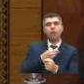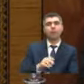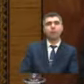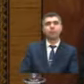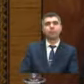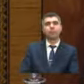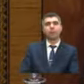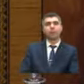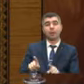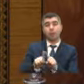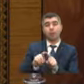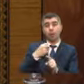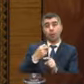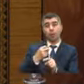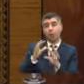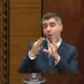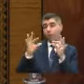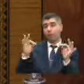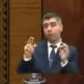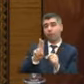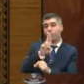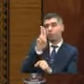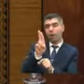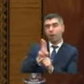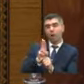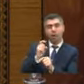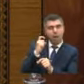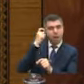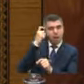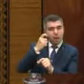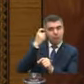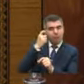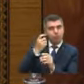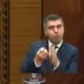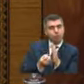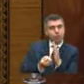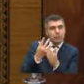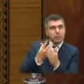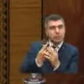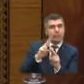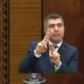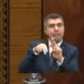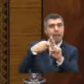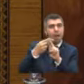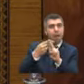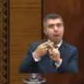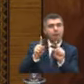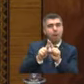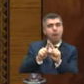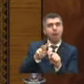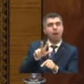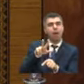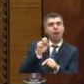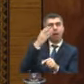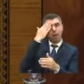تداعت أمامي أسئلة كثيرة، وأنا أحاول أن أفكر في عناصر التعقيب على جواب صار معلوما